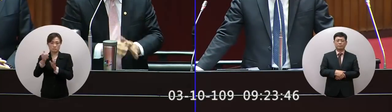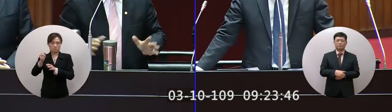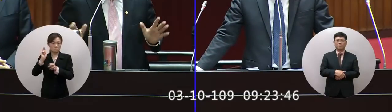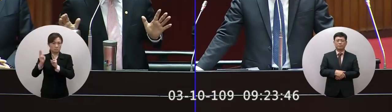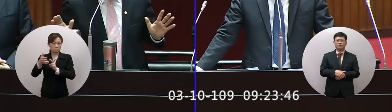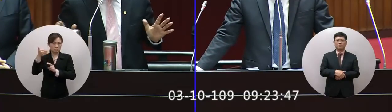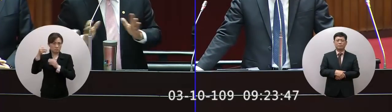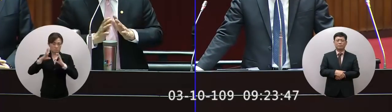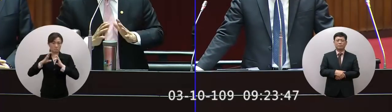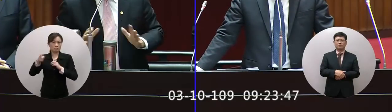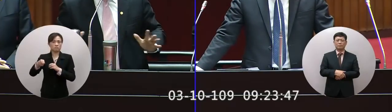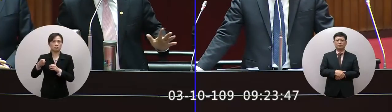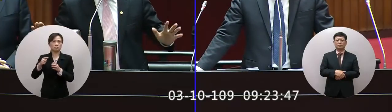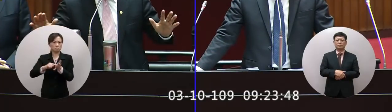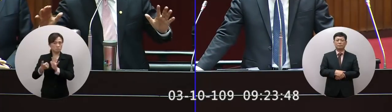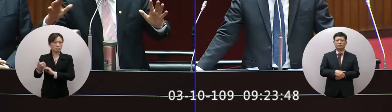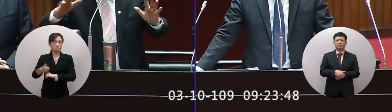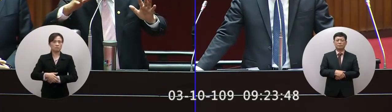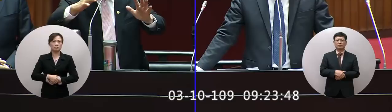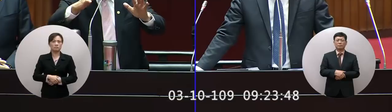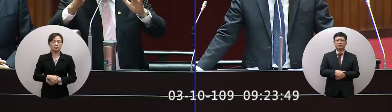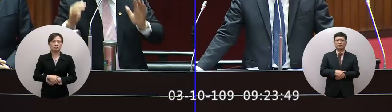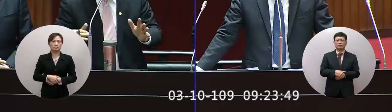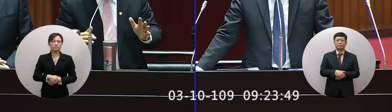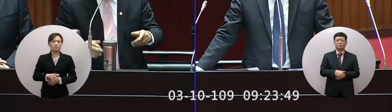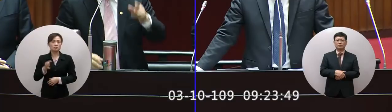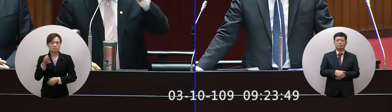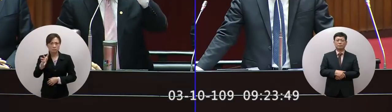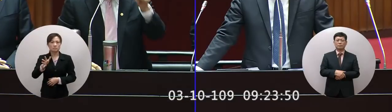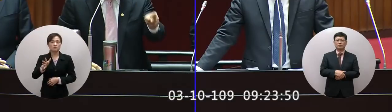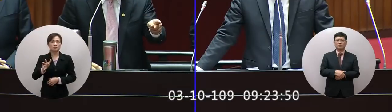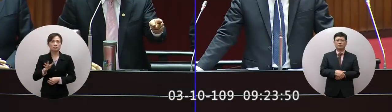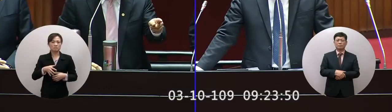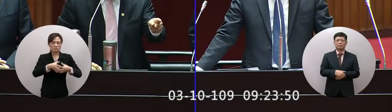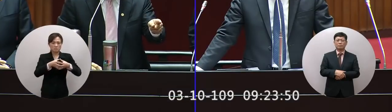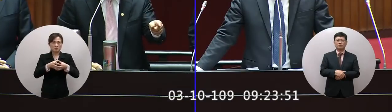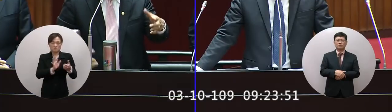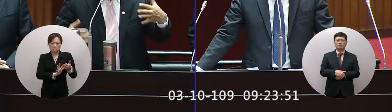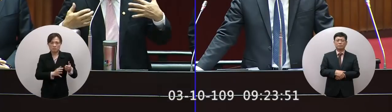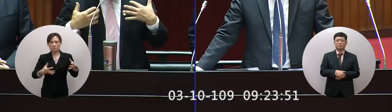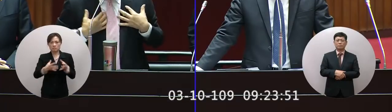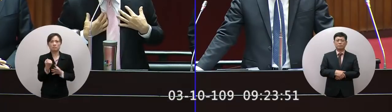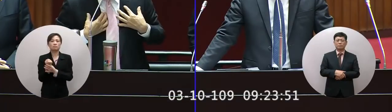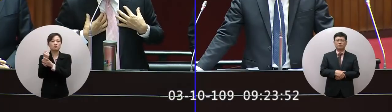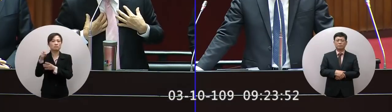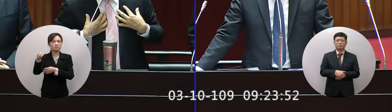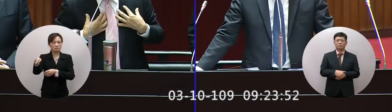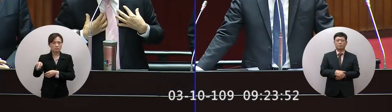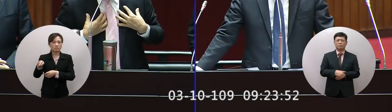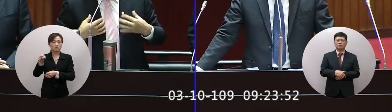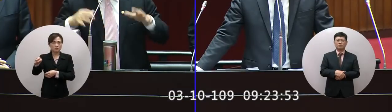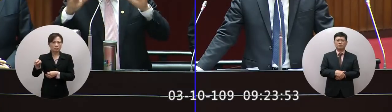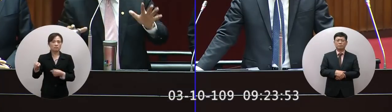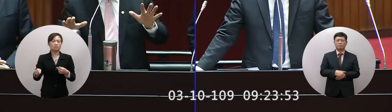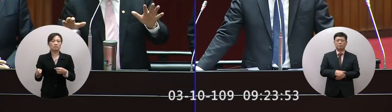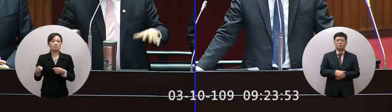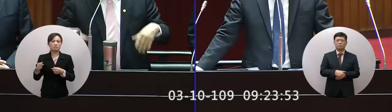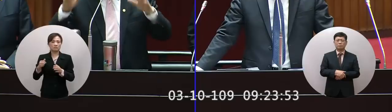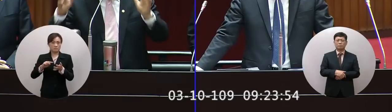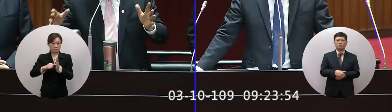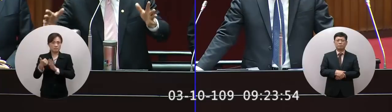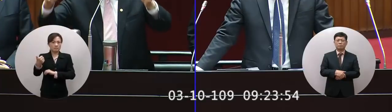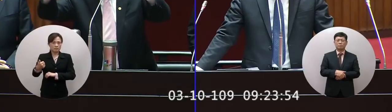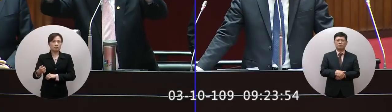得很好，正因为所有大家一起支持，那陈部长做得好就是行政院做得好。那另